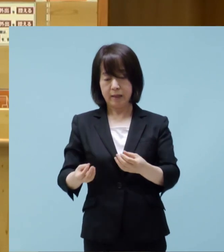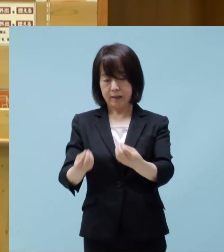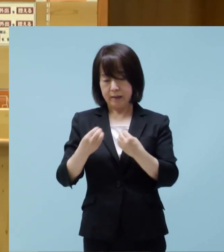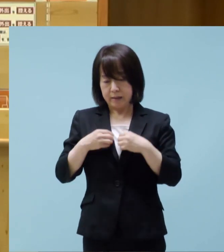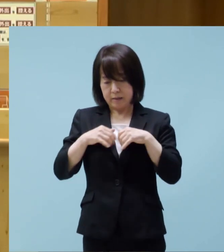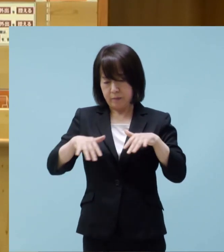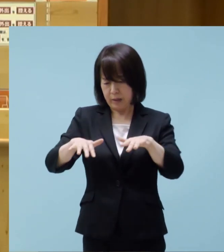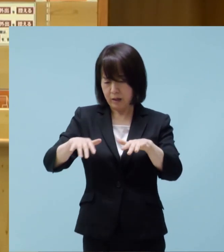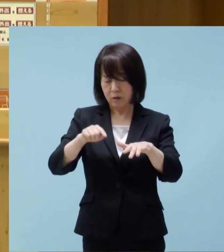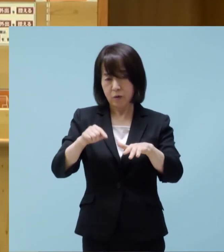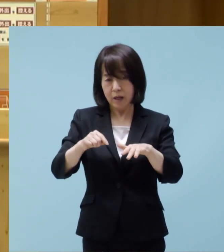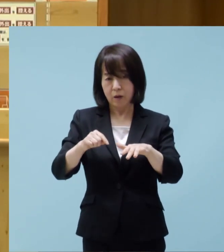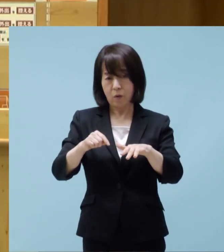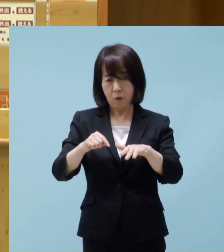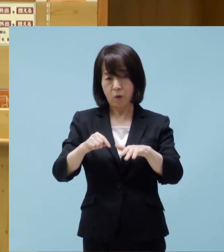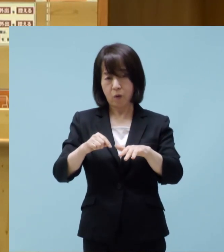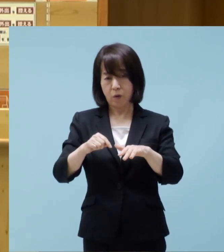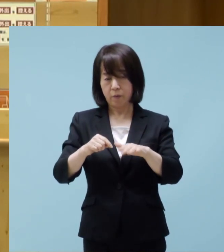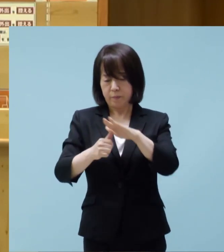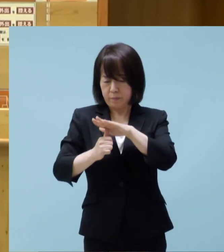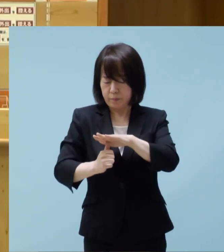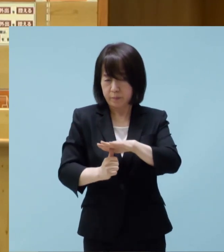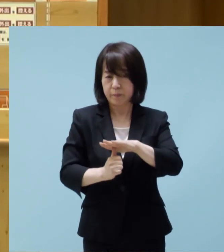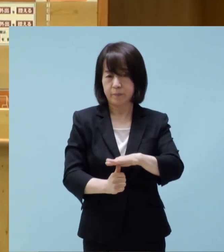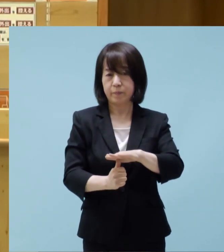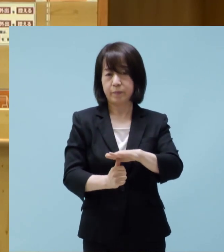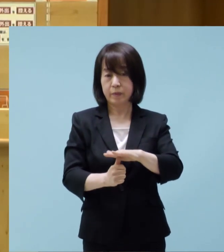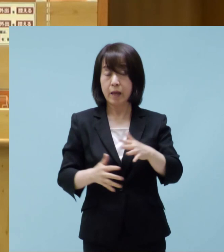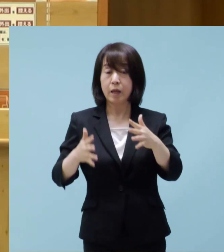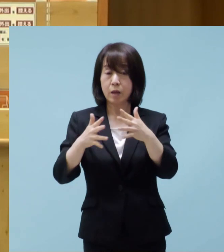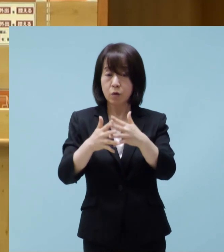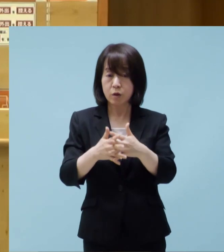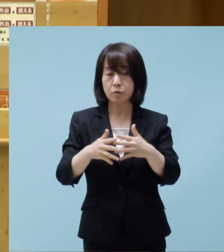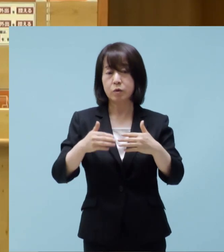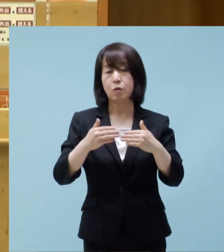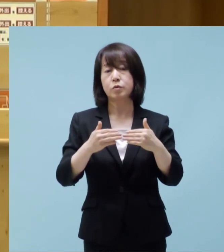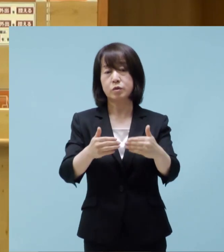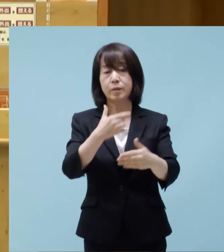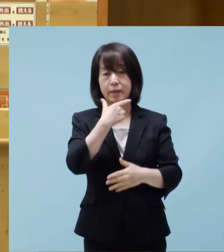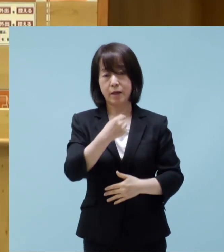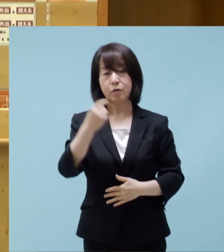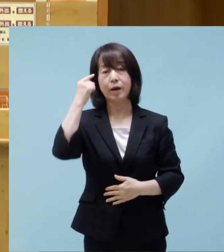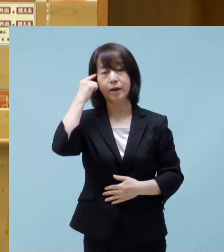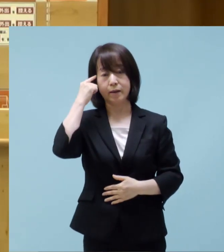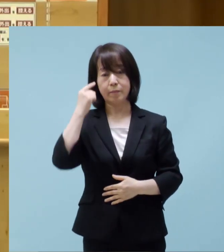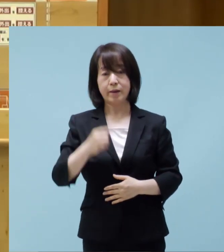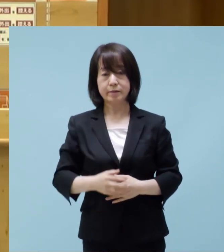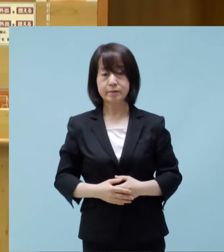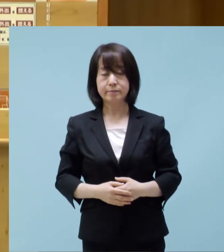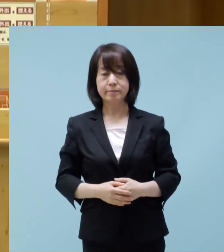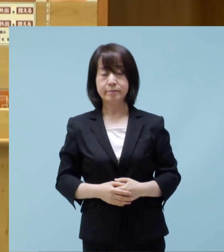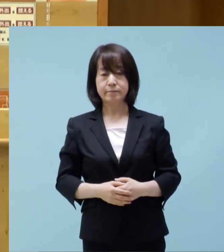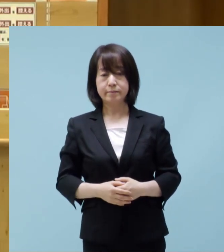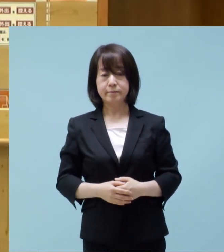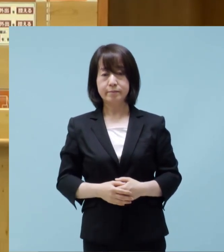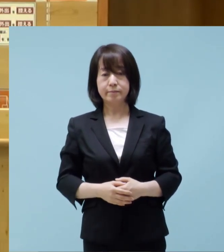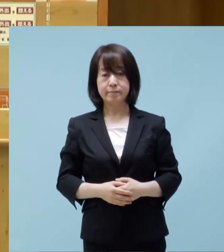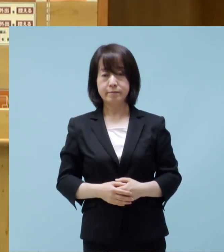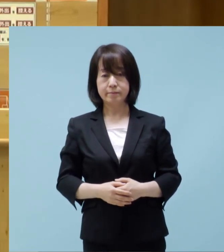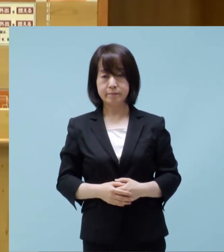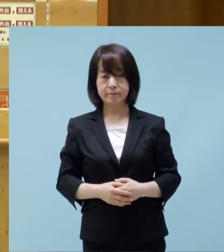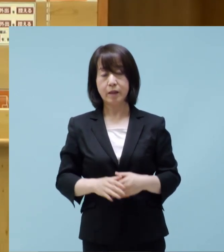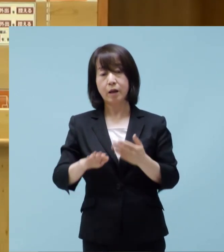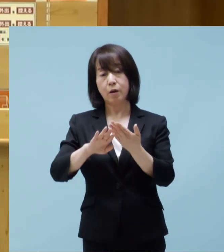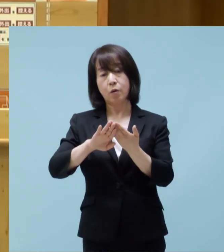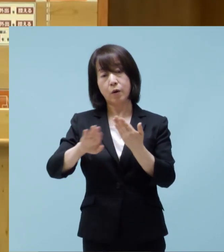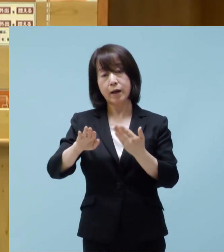ですね、取り組みを進めていきたいというふうに考えています。 よろしいですか。他にご質問ございますでしょうか。